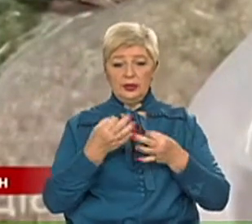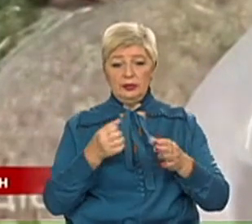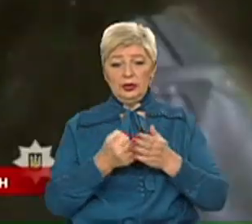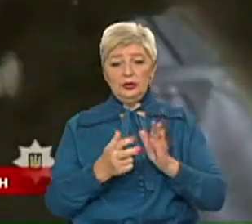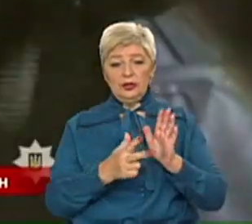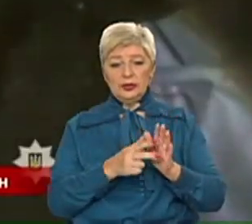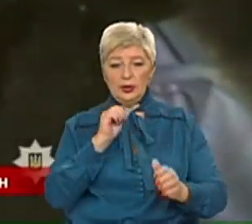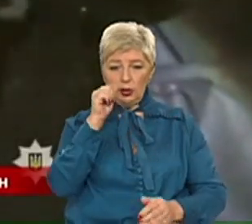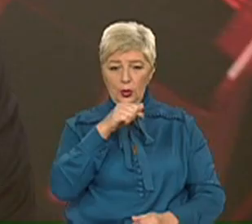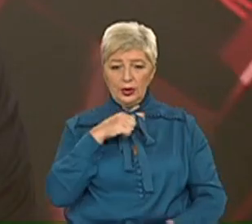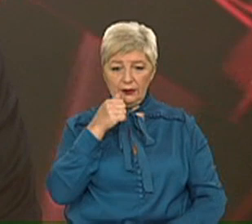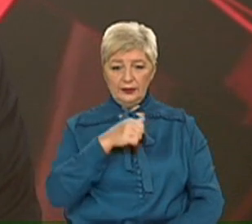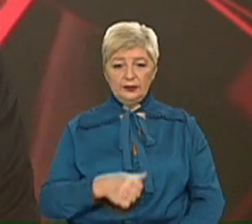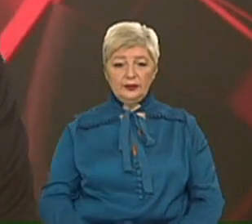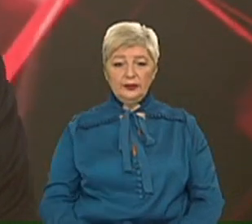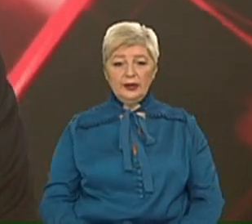років.